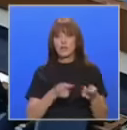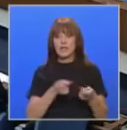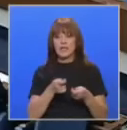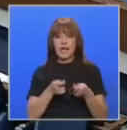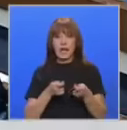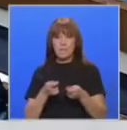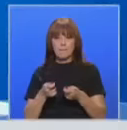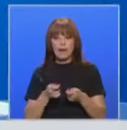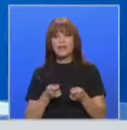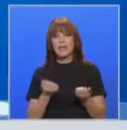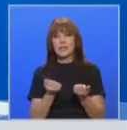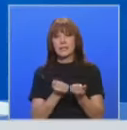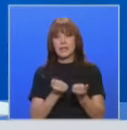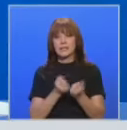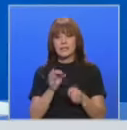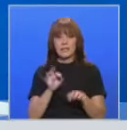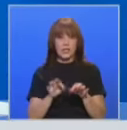избори.